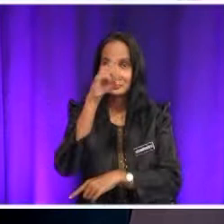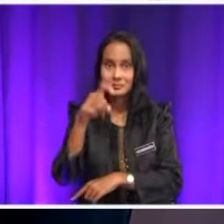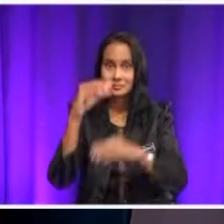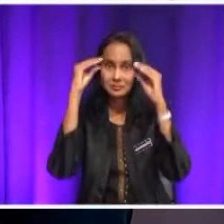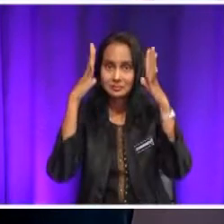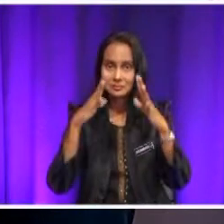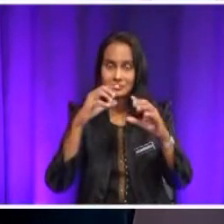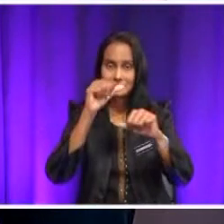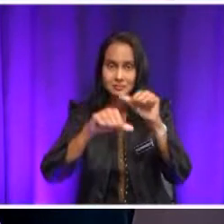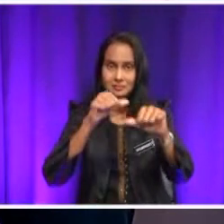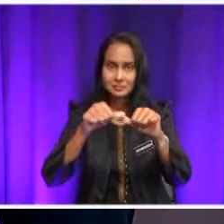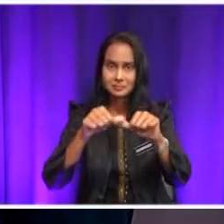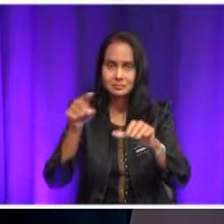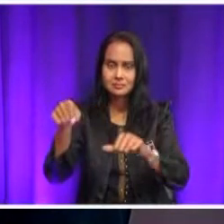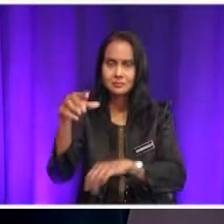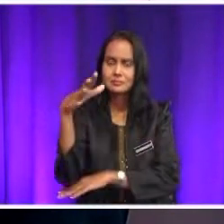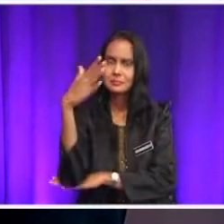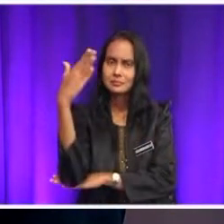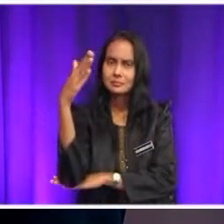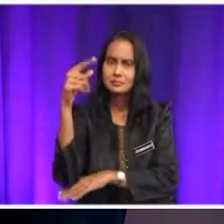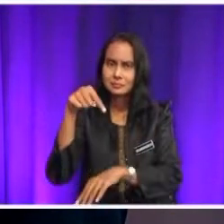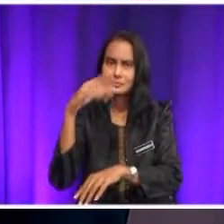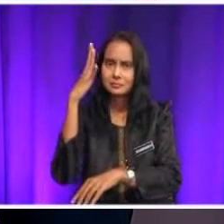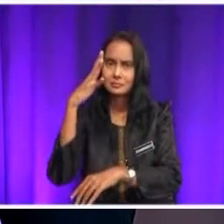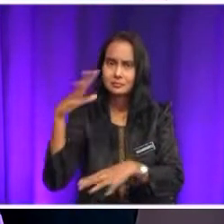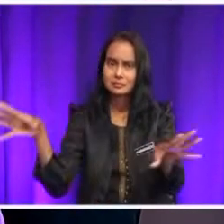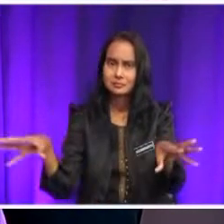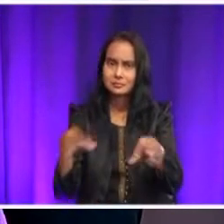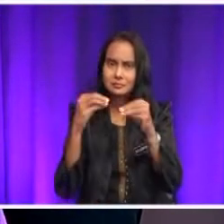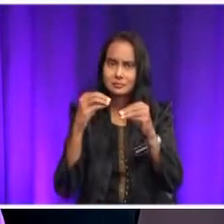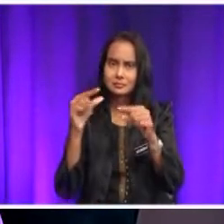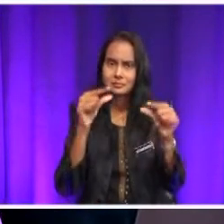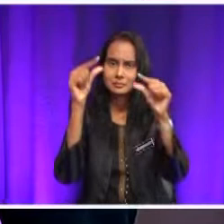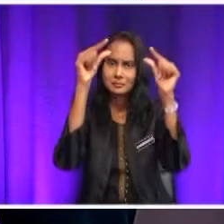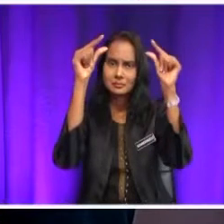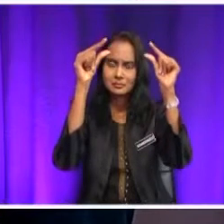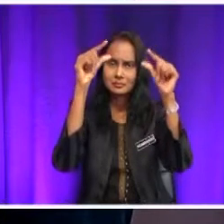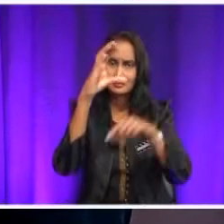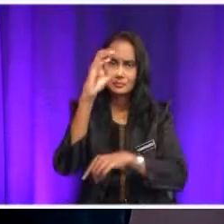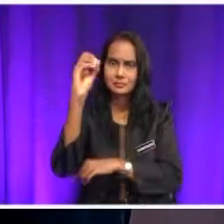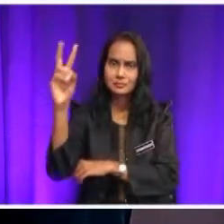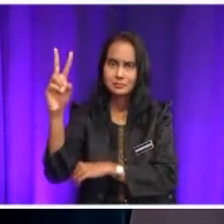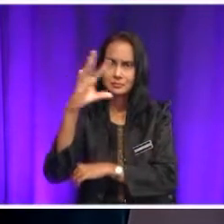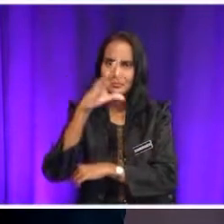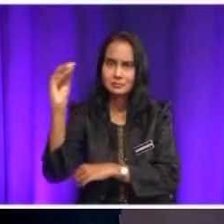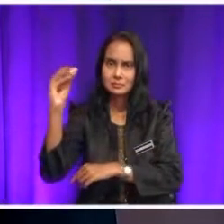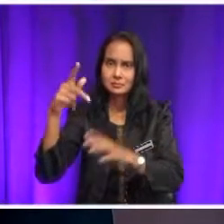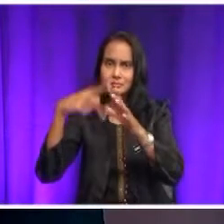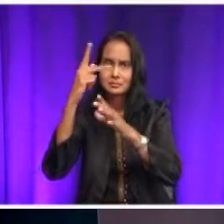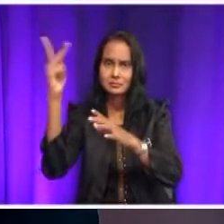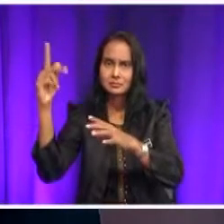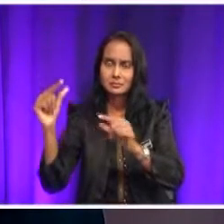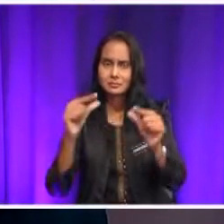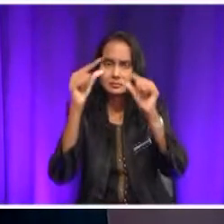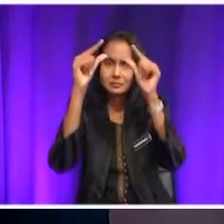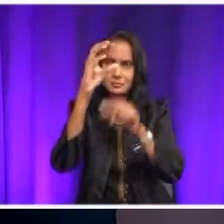Anwar ini dia akan menyerap gas karbondioksida kemudian dia akan membebaskan gas oksigen betul juga dan tapi bila